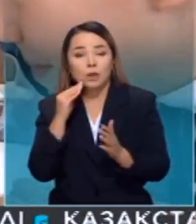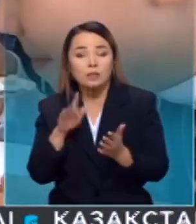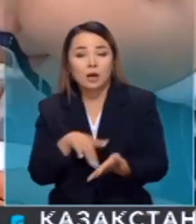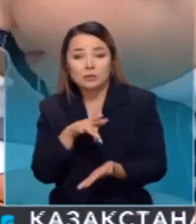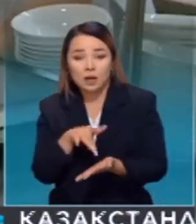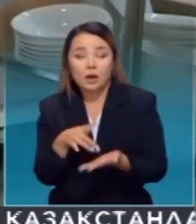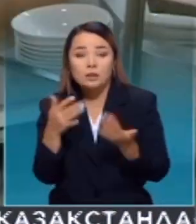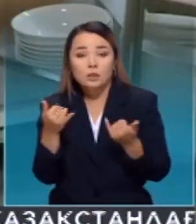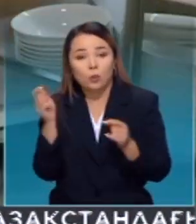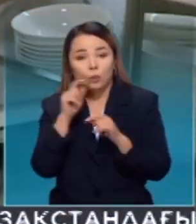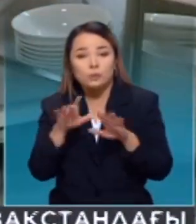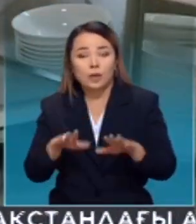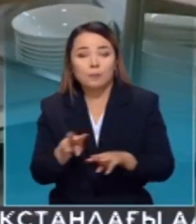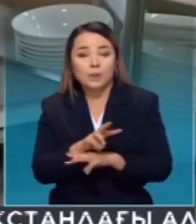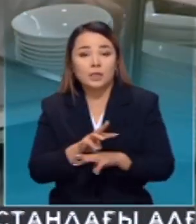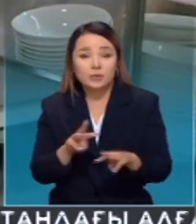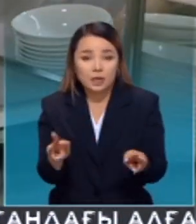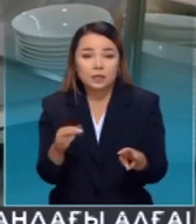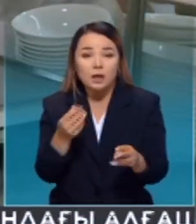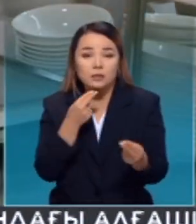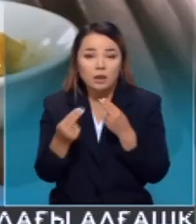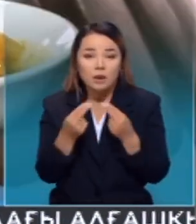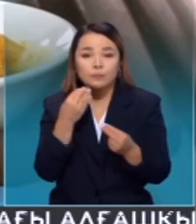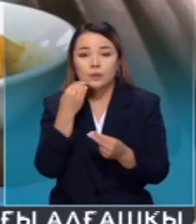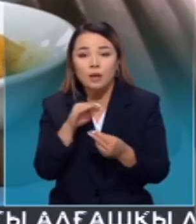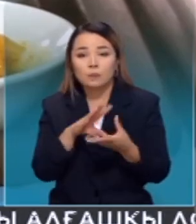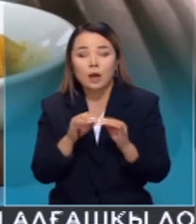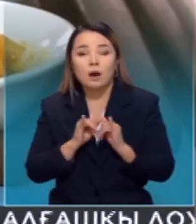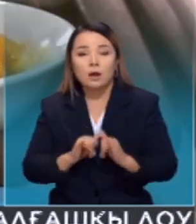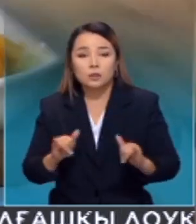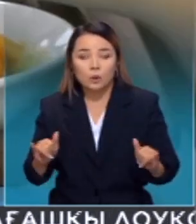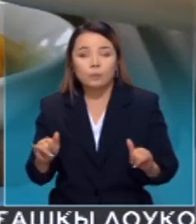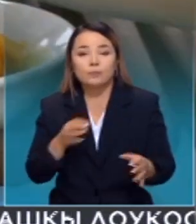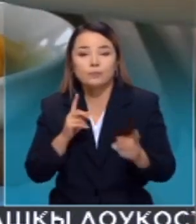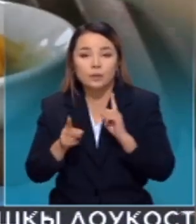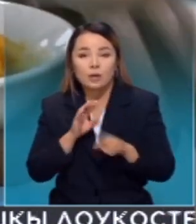Бүгінде оқу ағарту министрлігі мектептегі тамақтану сапасын арттыру мәселесін пысықтап жатыр.